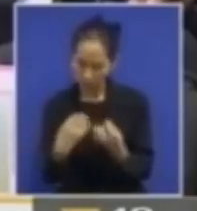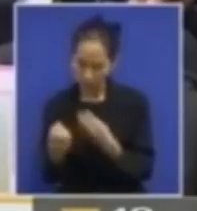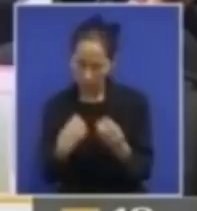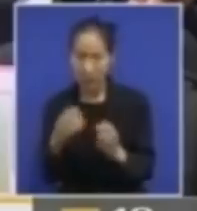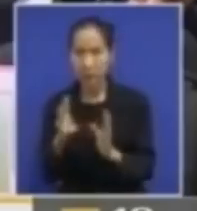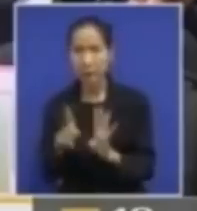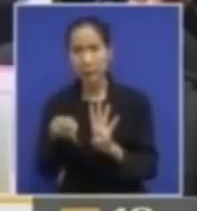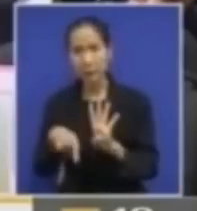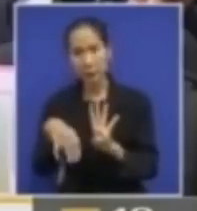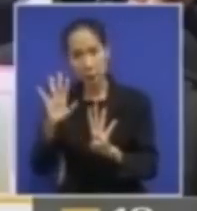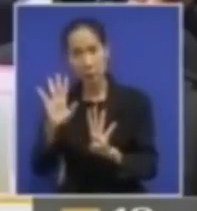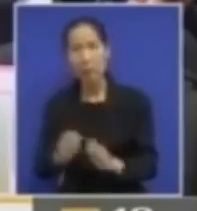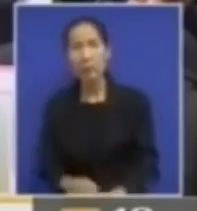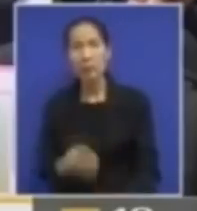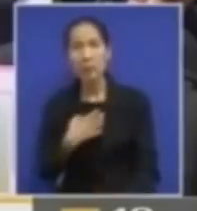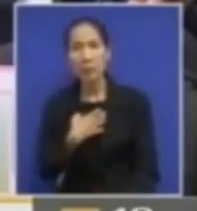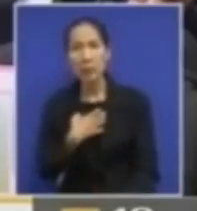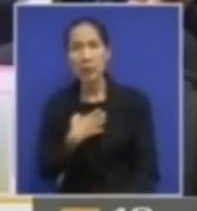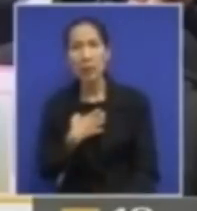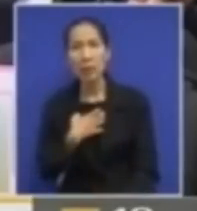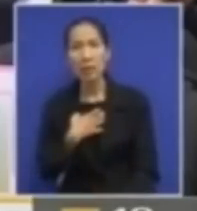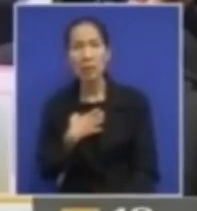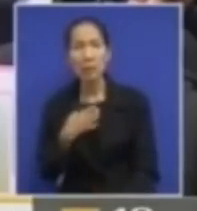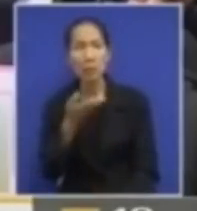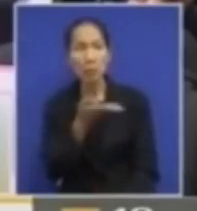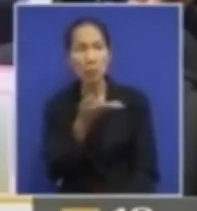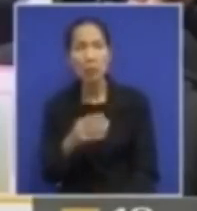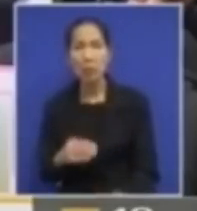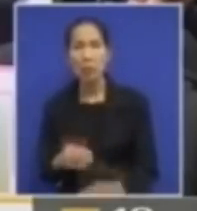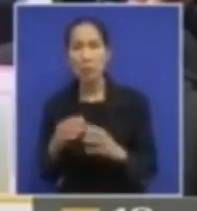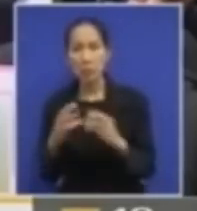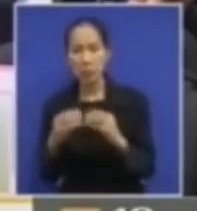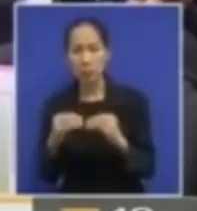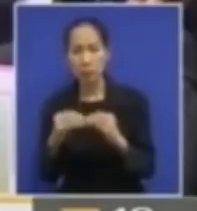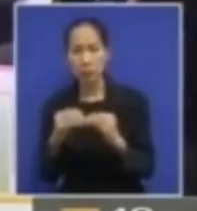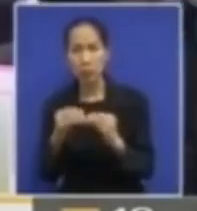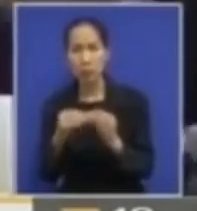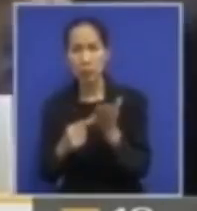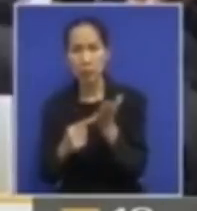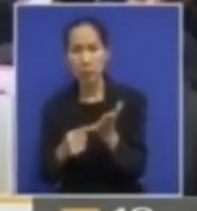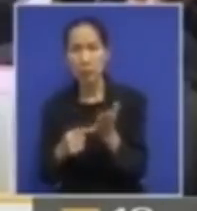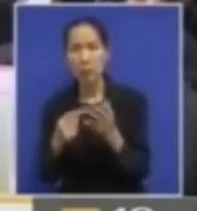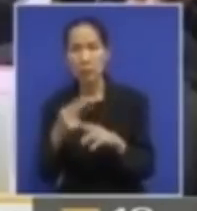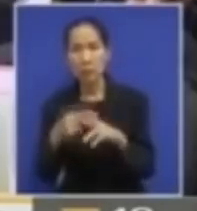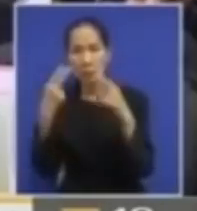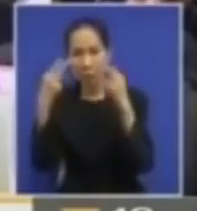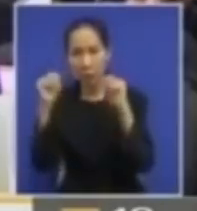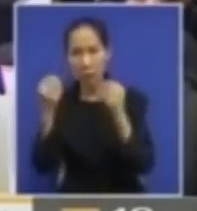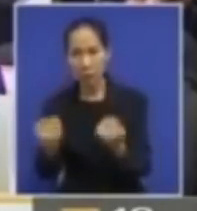ว่าอยากจะให้พูดประเด็นไหนอย่างไรในการพิจารณาเลือกนายกรัฐมนตรีครั้งนี้นี่คือสิ่ง